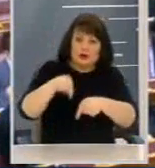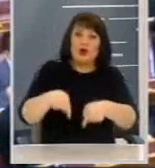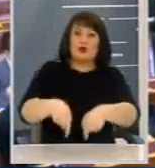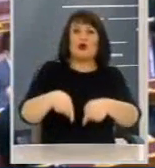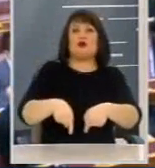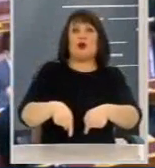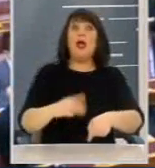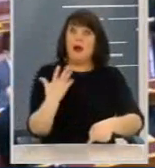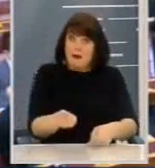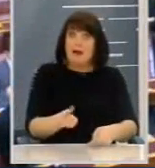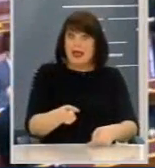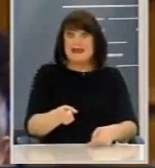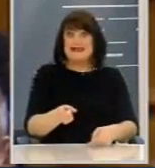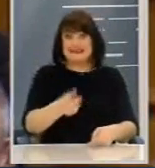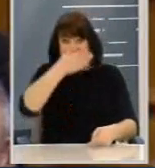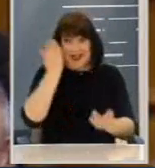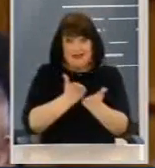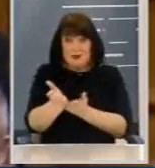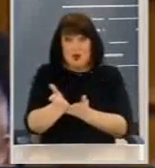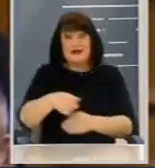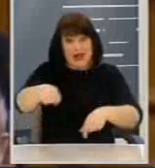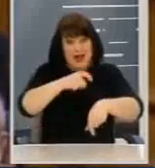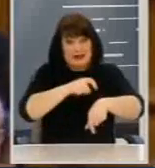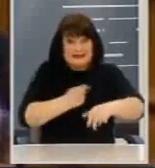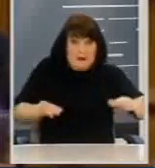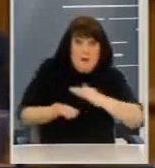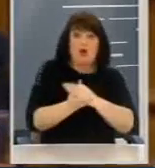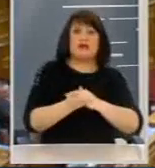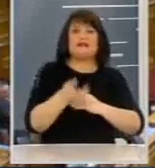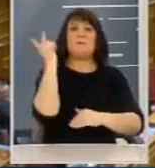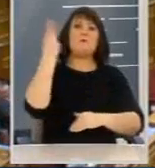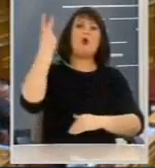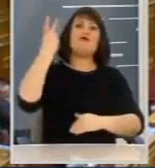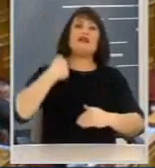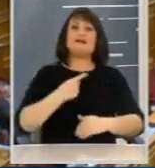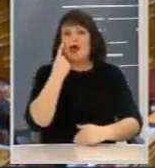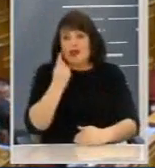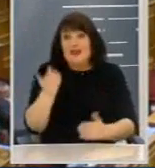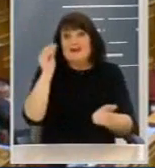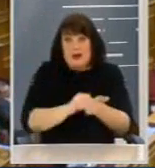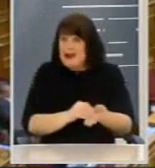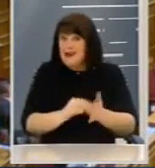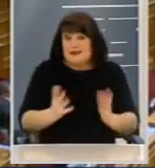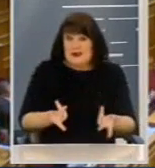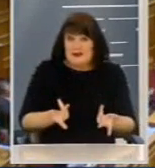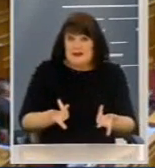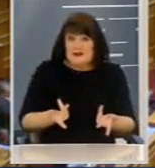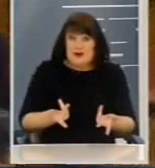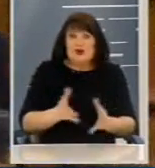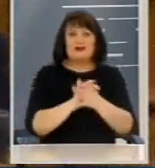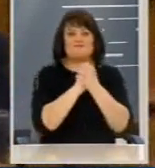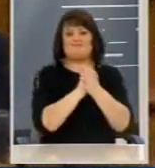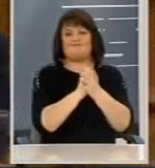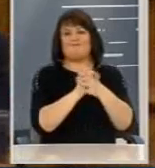Αν έχετε την εντιμότητα, καταθέστε πρόταση μορφής. Θα διαπιστώσετε για άλλη μια φορά πόσο αραγείς